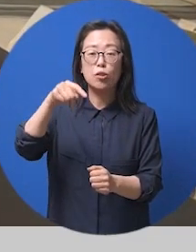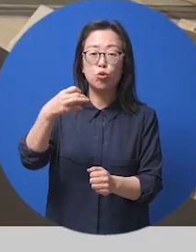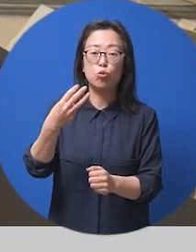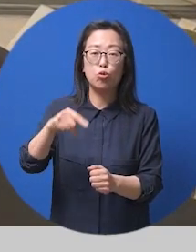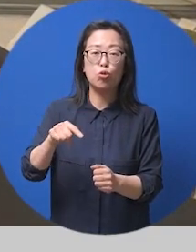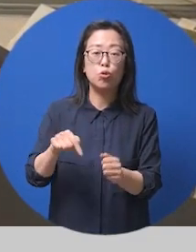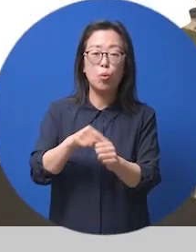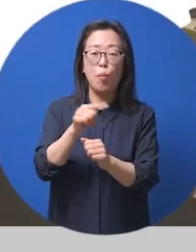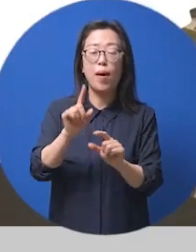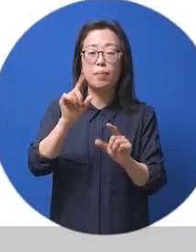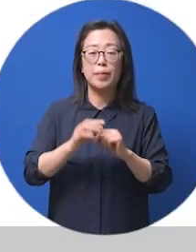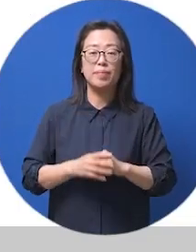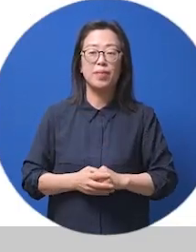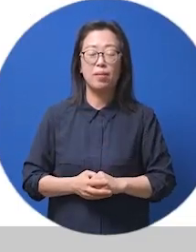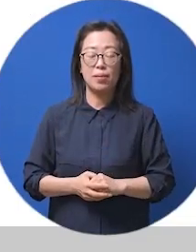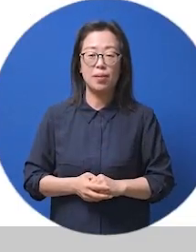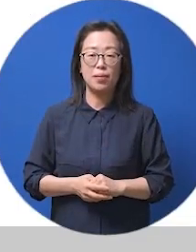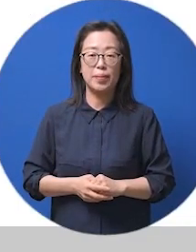있을까요?